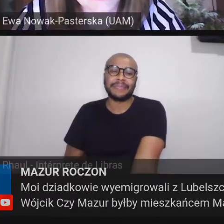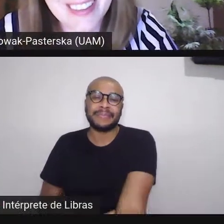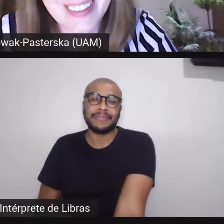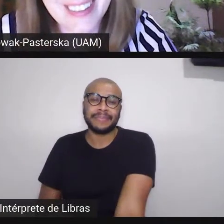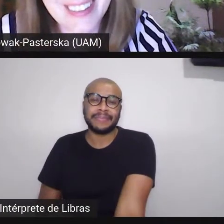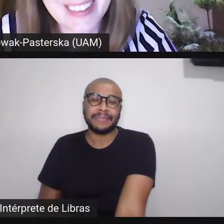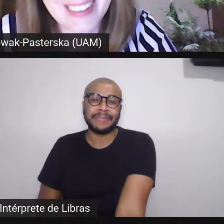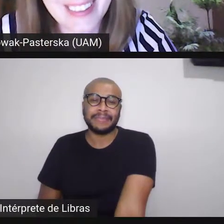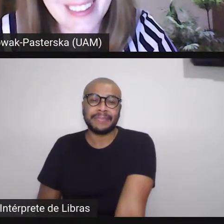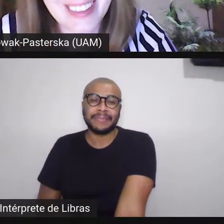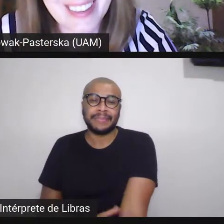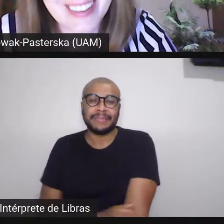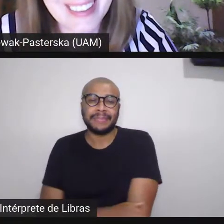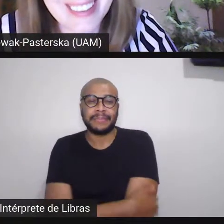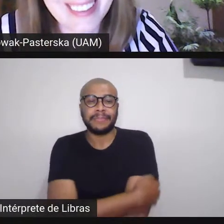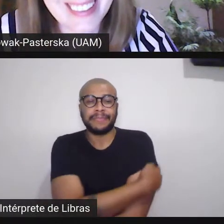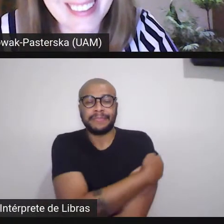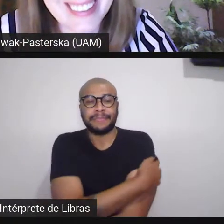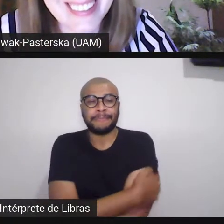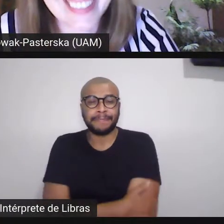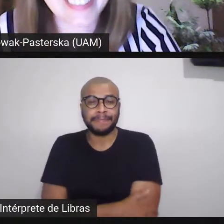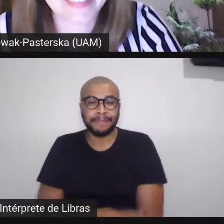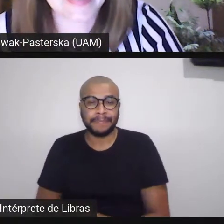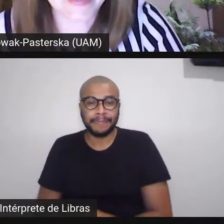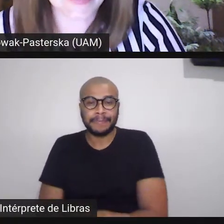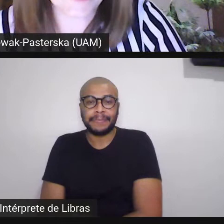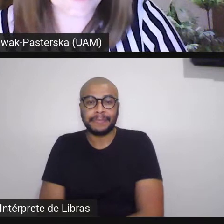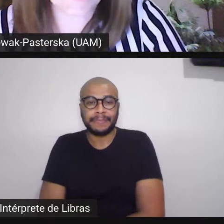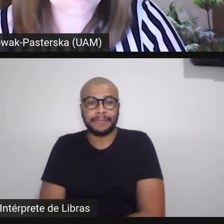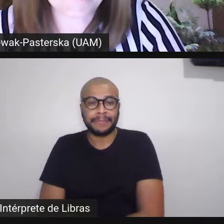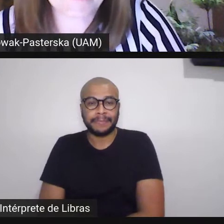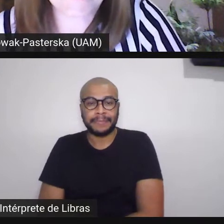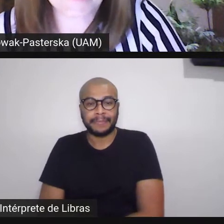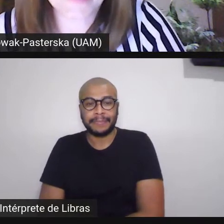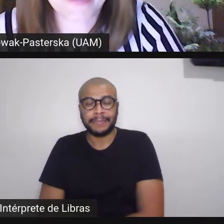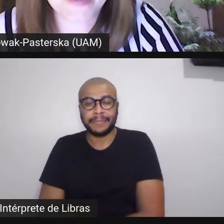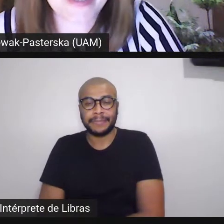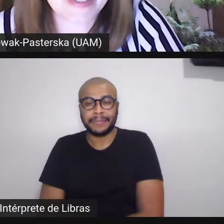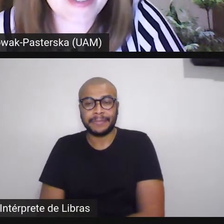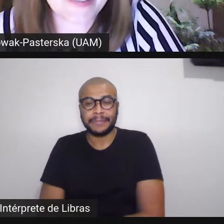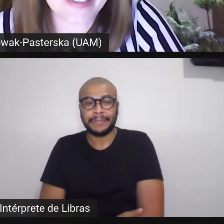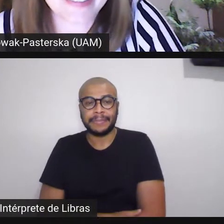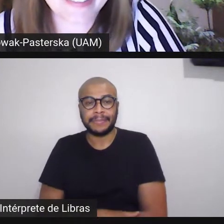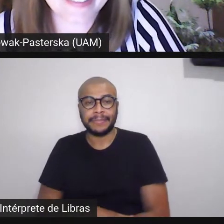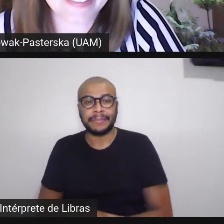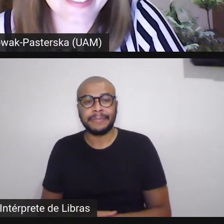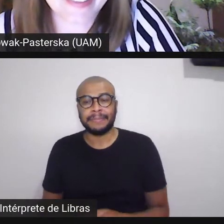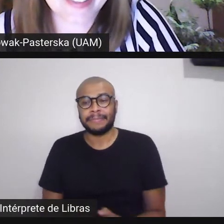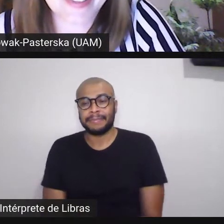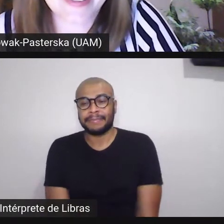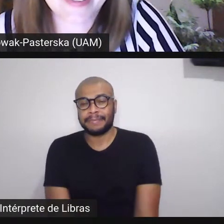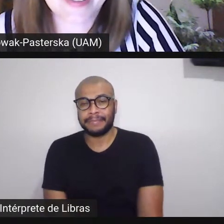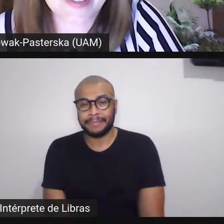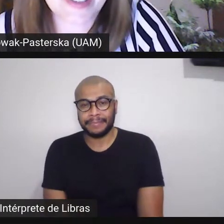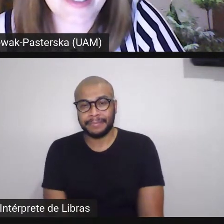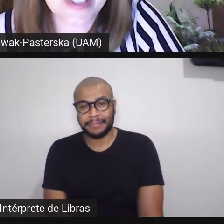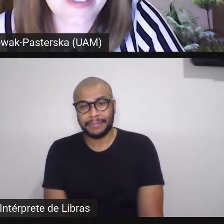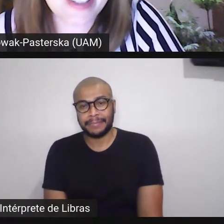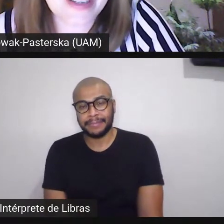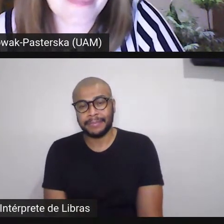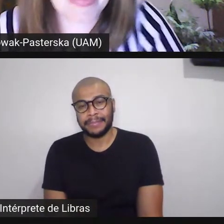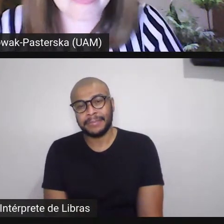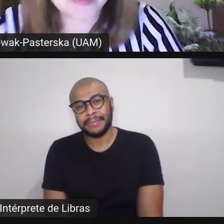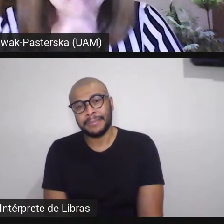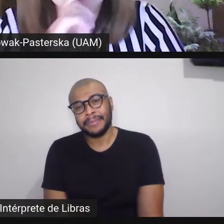cały czas przychodzą. Cały czas się pojawiają. To Państwa bardzo interesuje. Pani Mileno, możemy